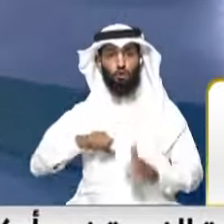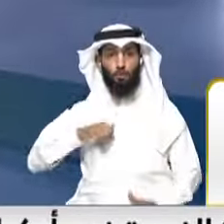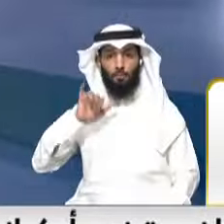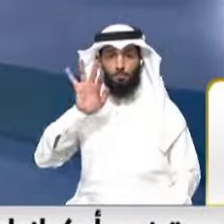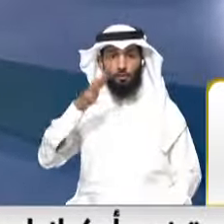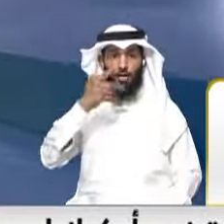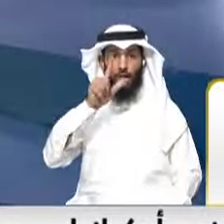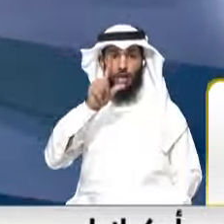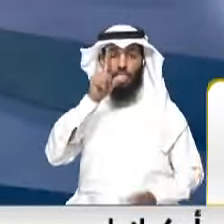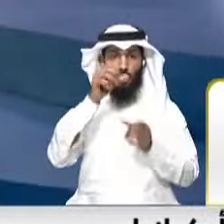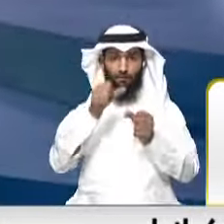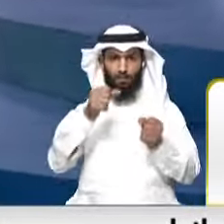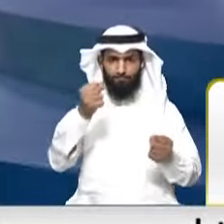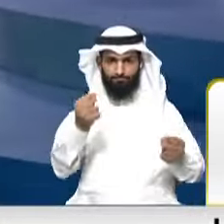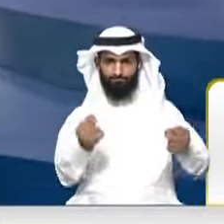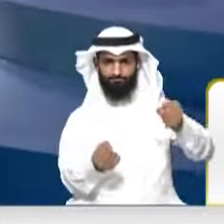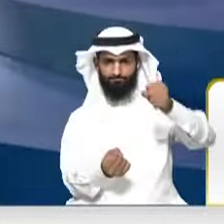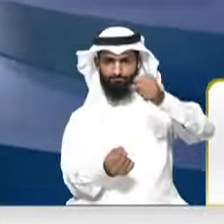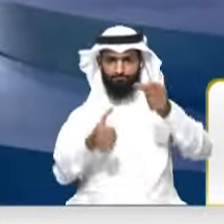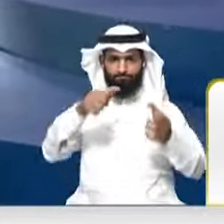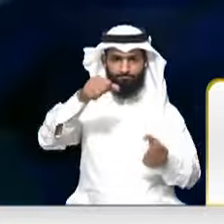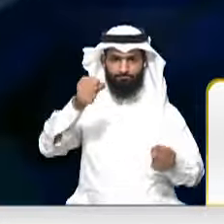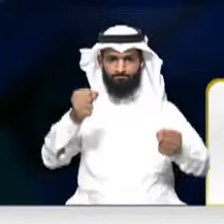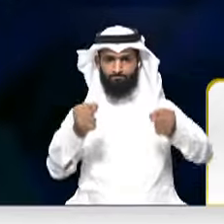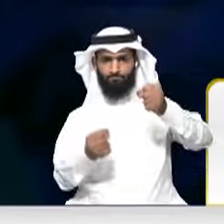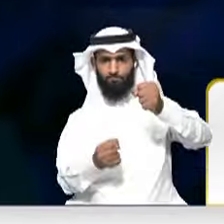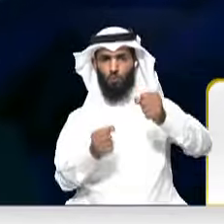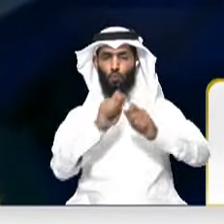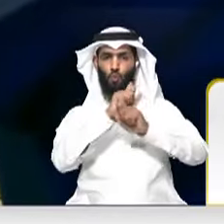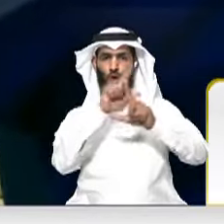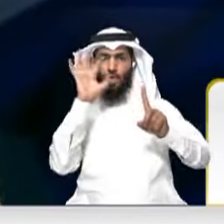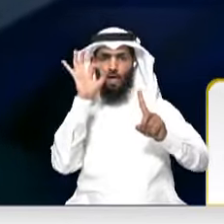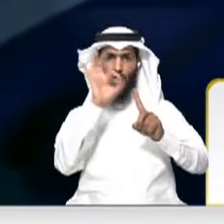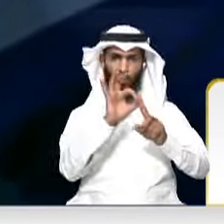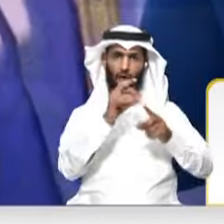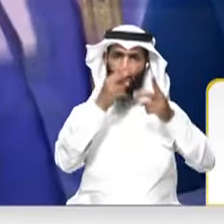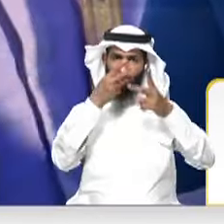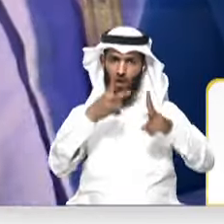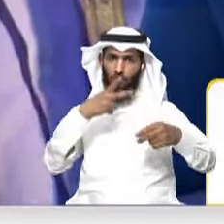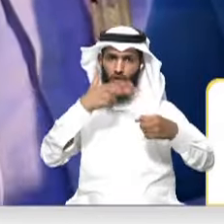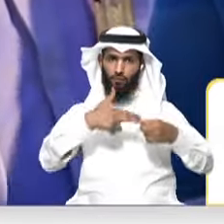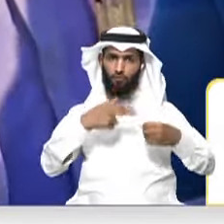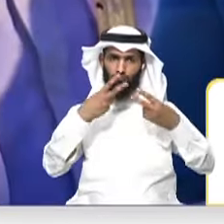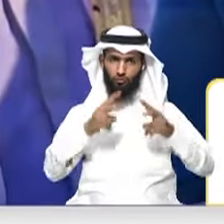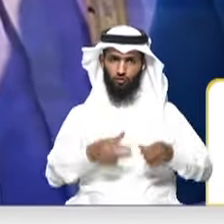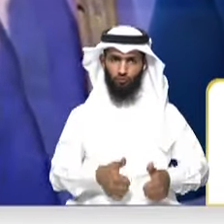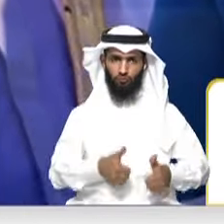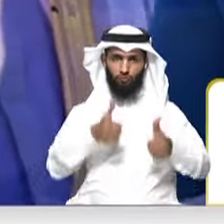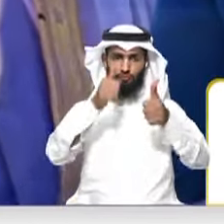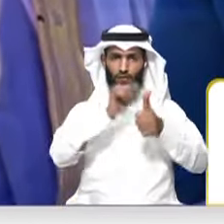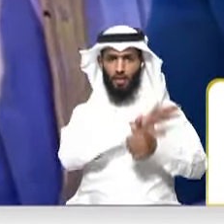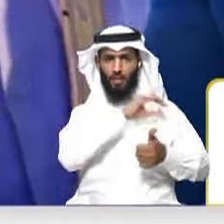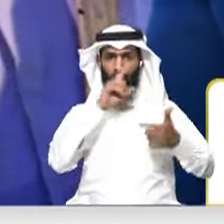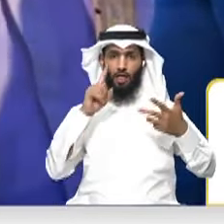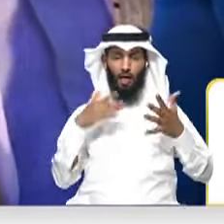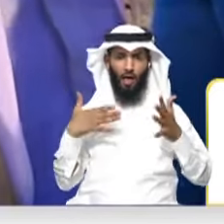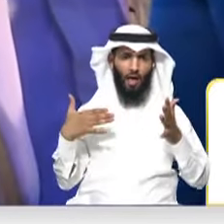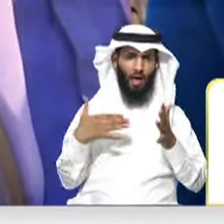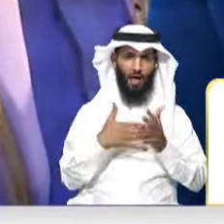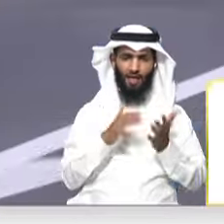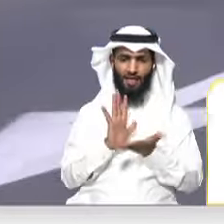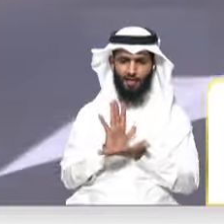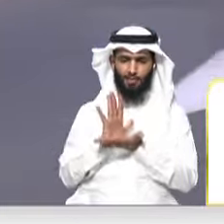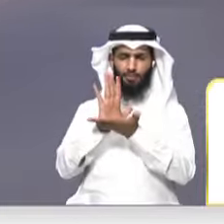بإدارة العجلة إذانا بالتشغيل الرسمي لمصفات الزور، وقد تم إهداء سموه رعاه الله هدية تذكارية بهذه